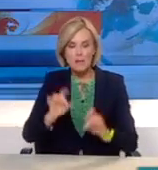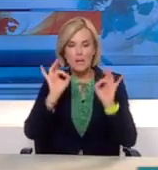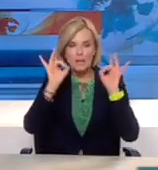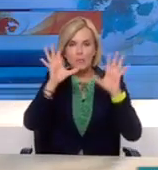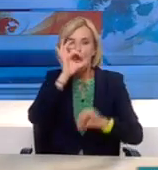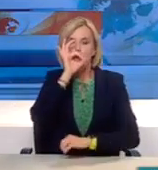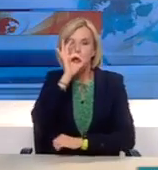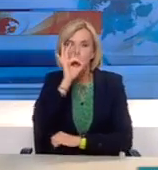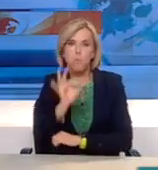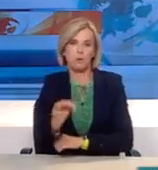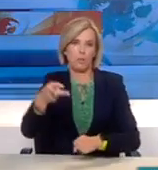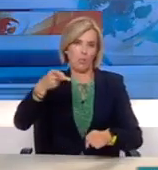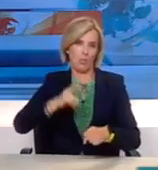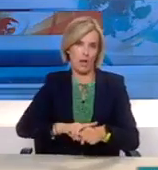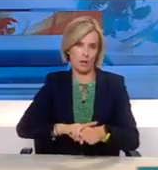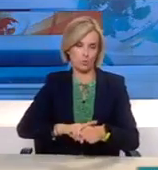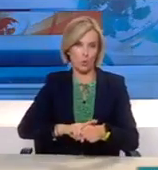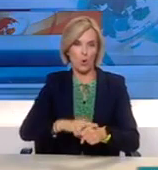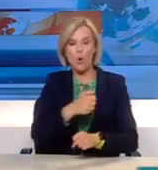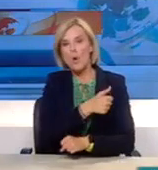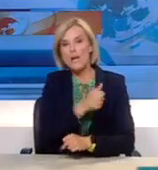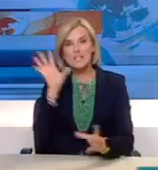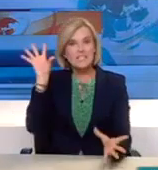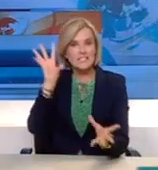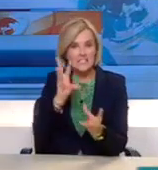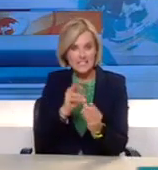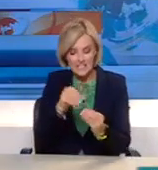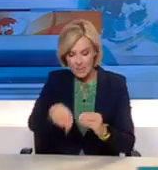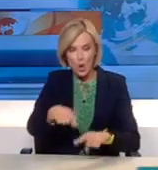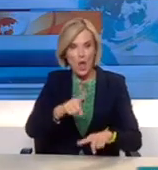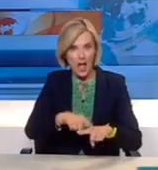θάνατο, ενώ έχουμε 171 θανάτους συνολικά στη χώρα.